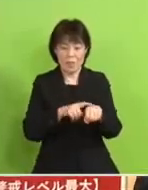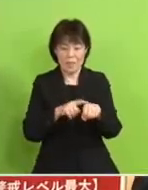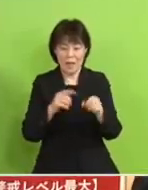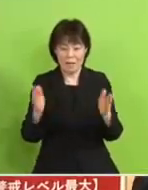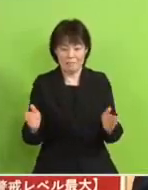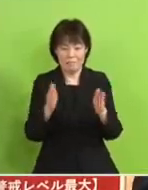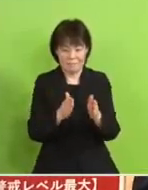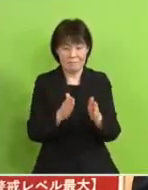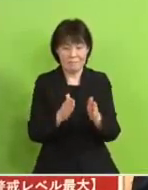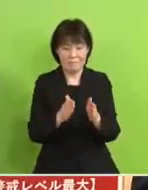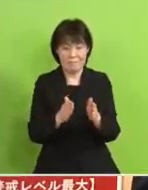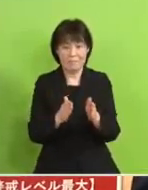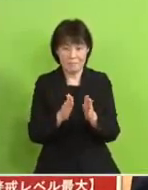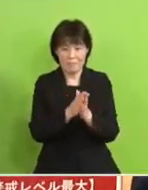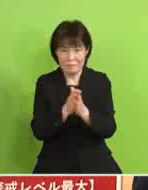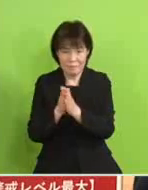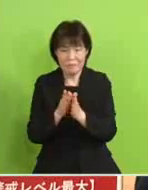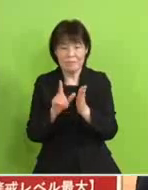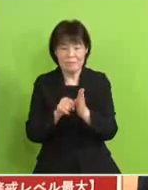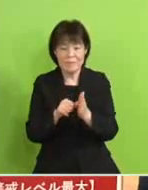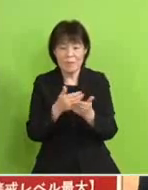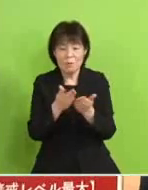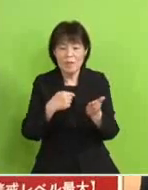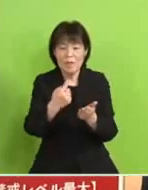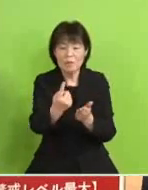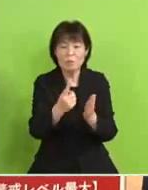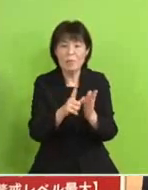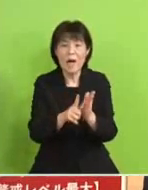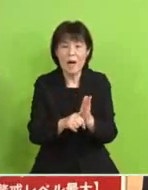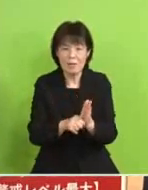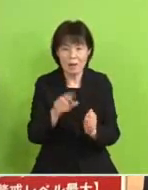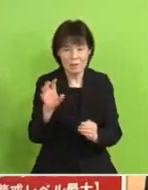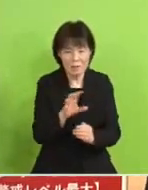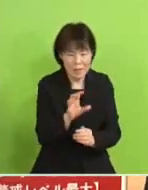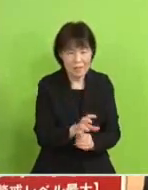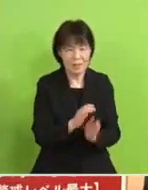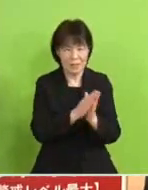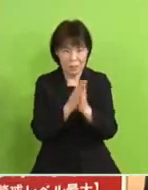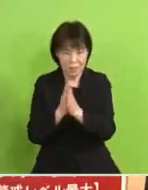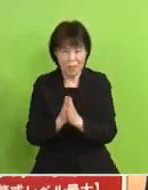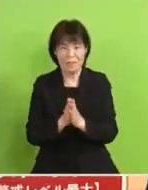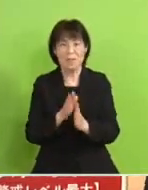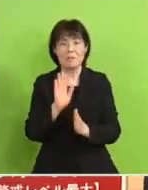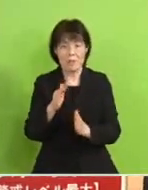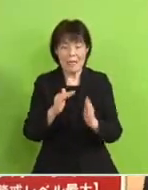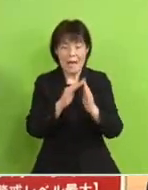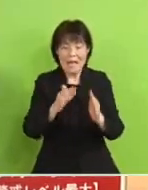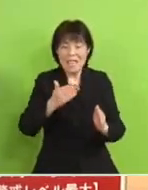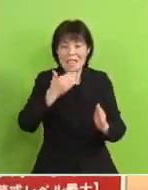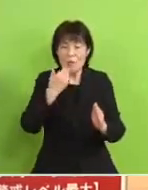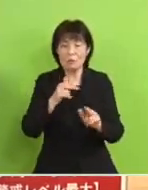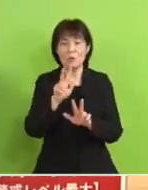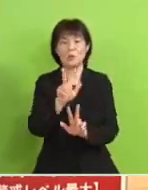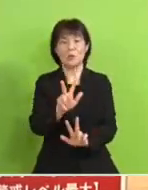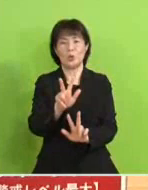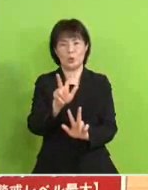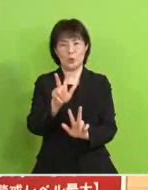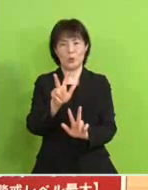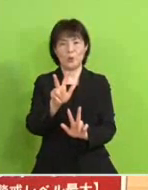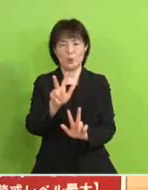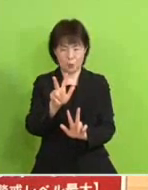要請期間中も飲食店に行かれる場合は、繰り返しお願いしてきた会食のルールという